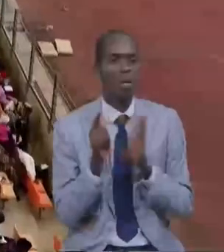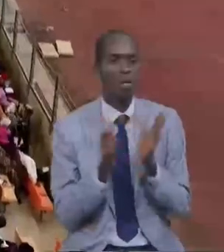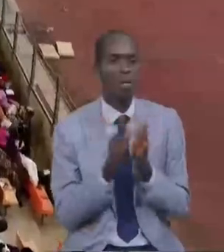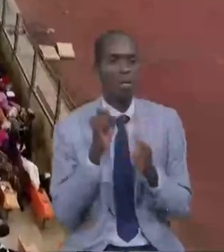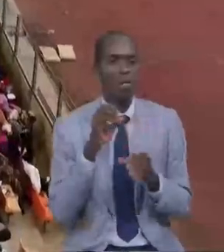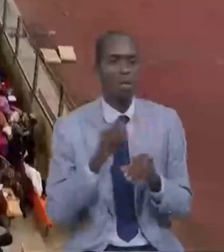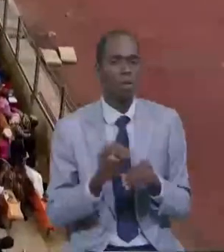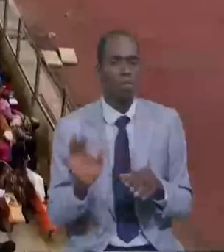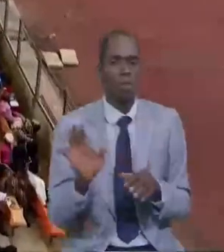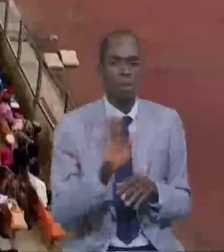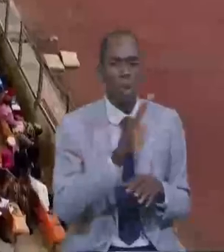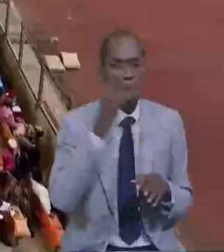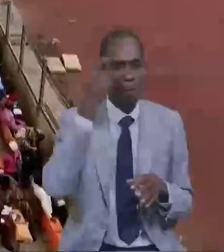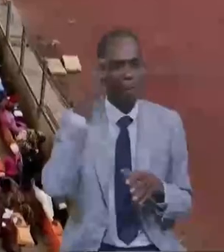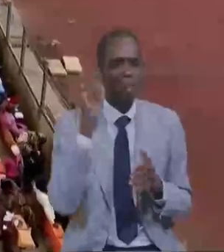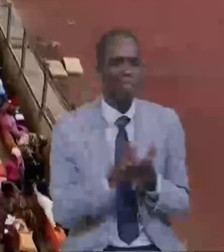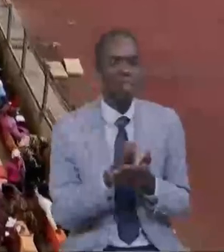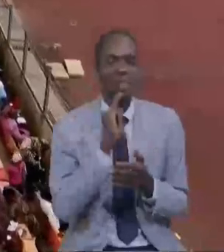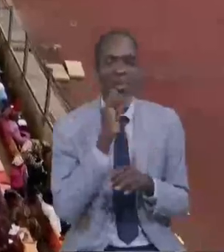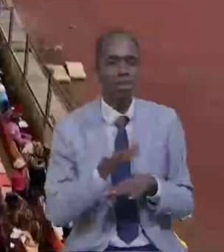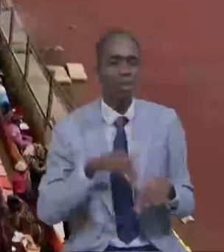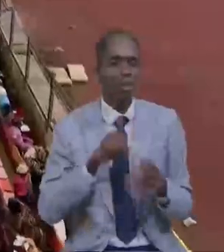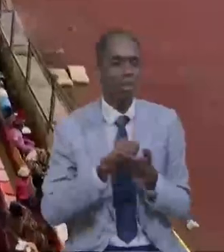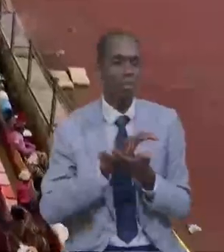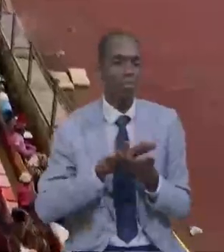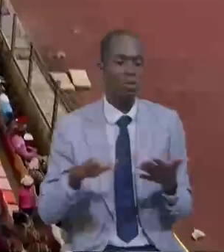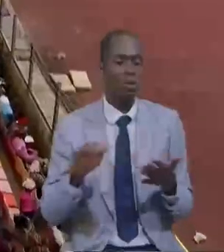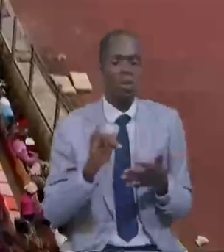Je mettrai mes lois. Il le fera.